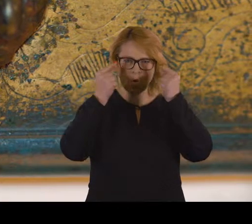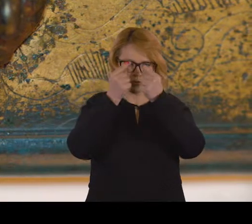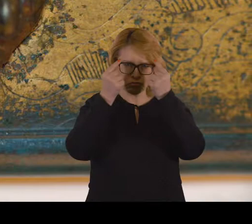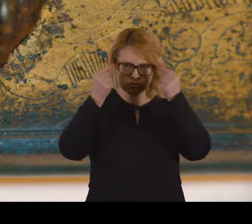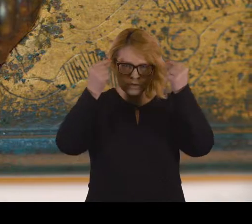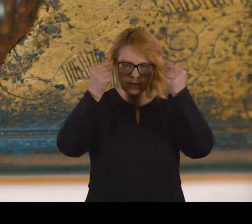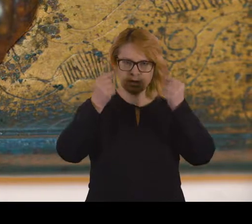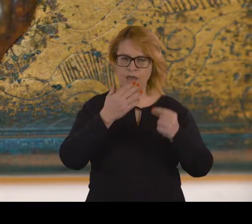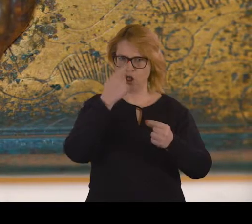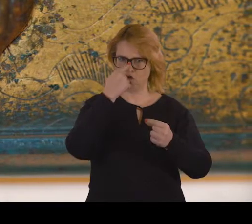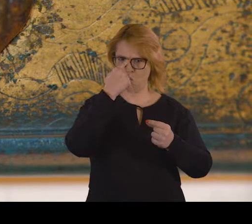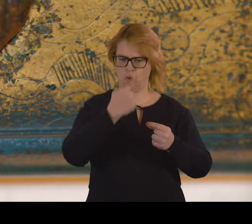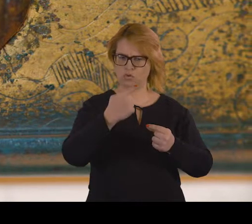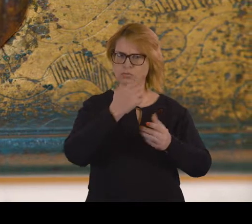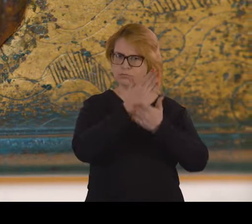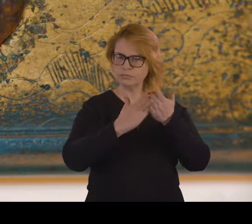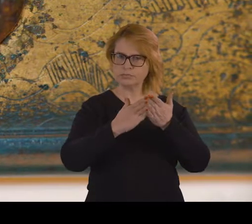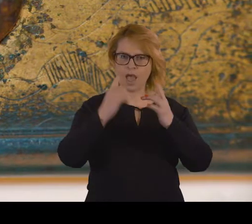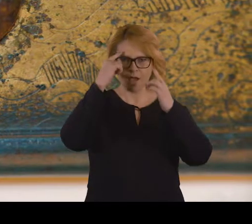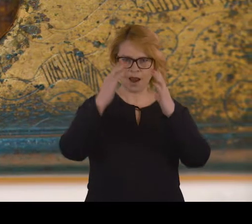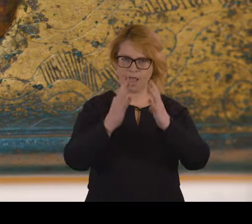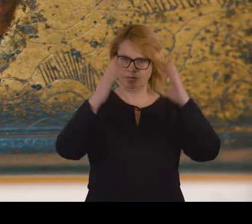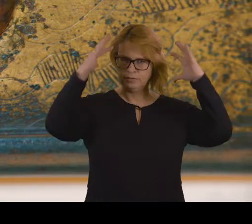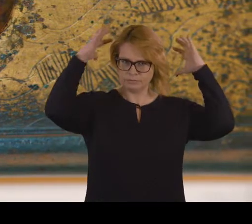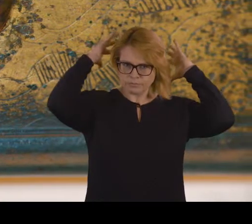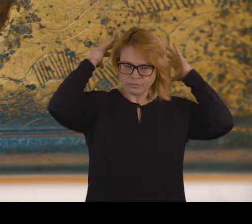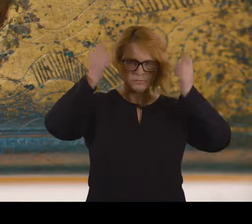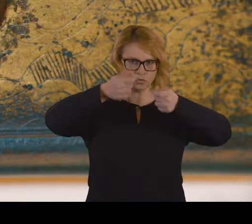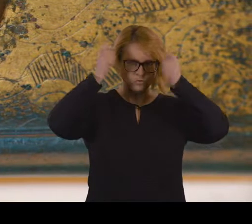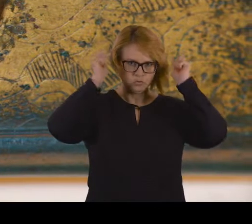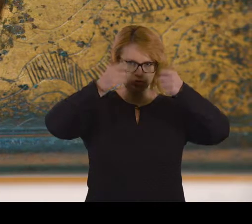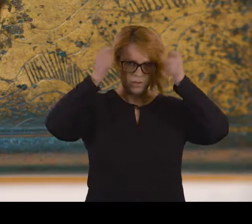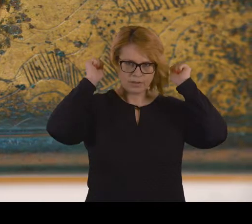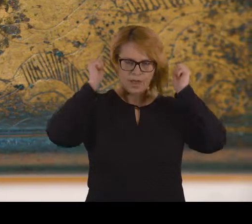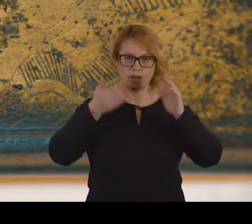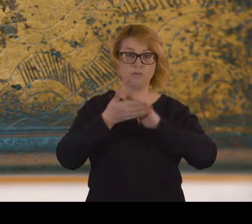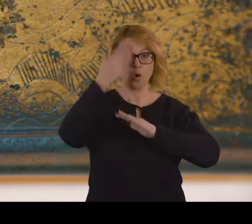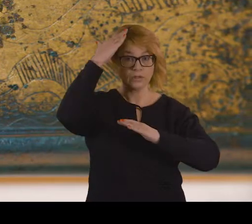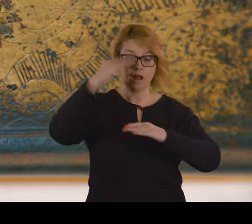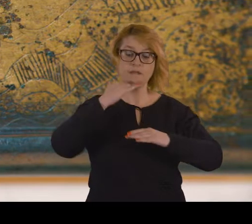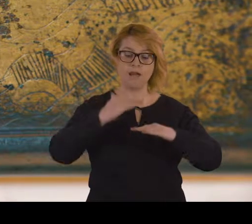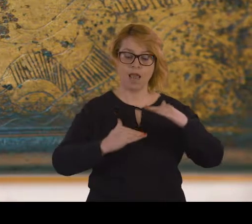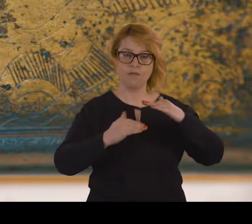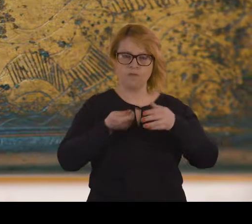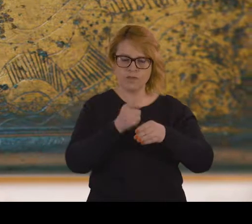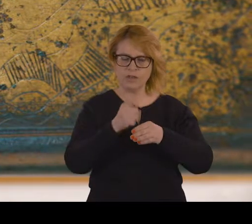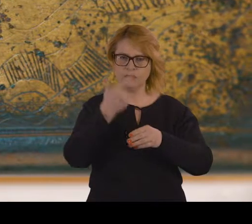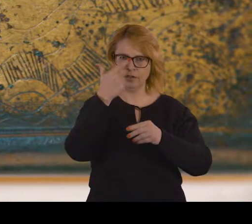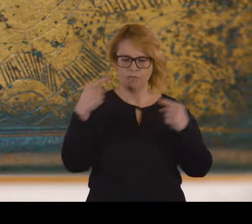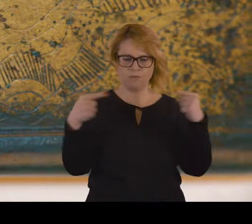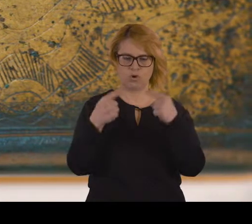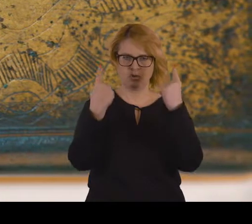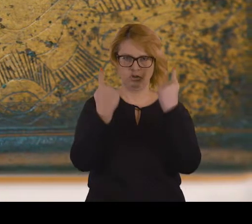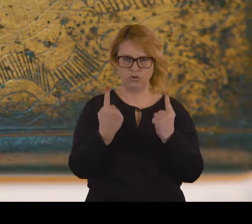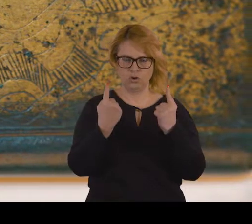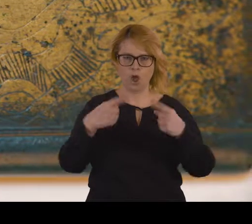očami, výrazným nosom a s dozadu ščesaným účesom. Pod hlavou sú na platničke vyrytí dvaja proti